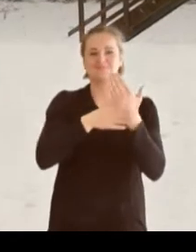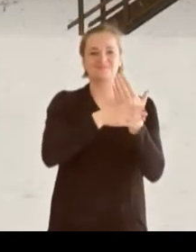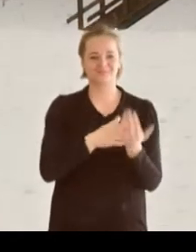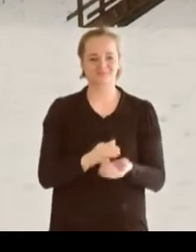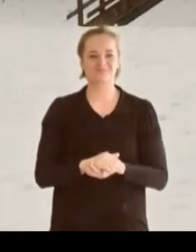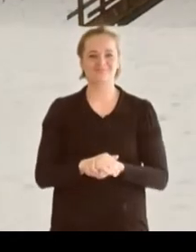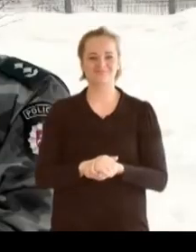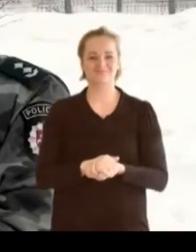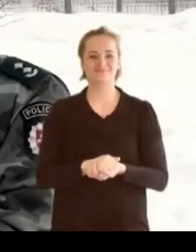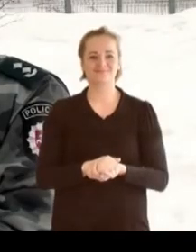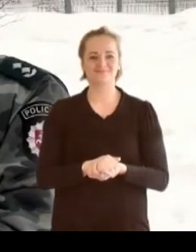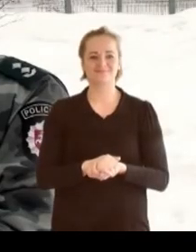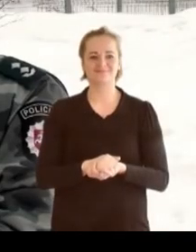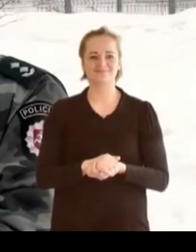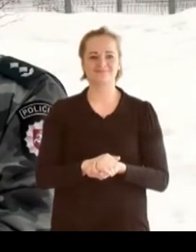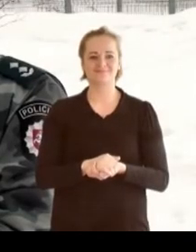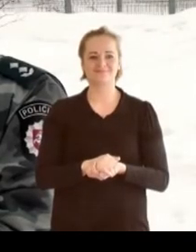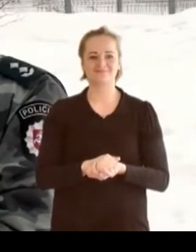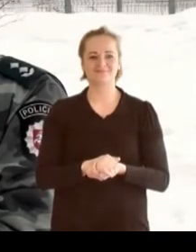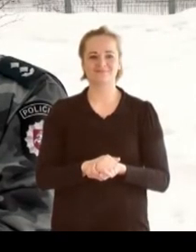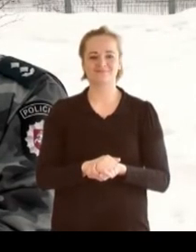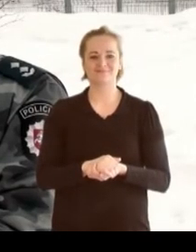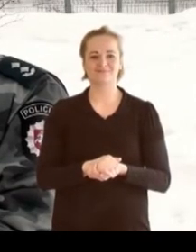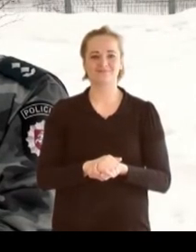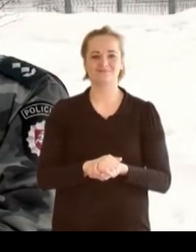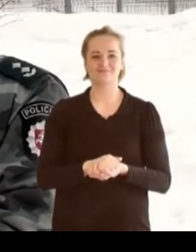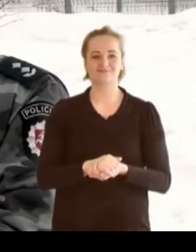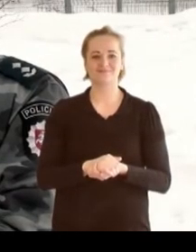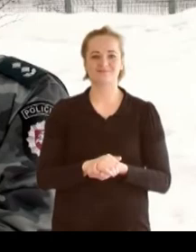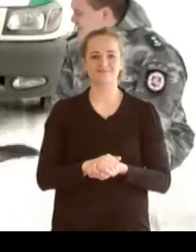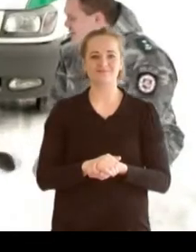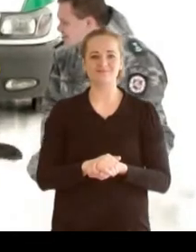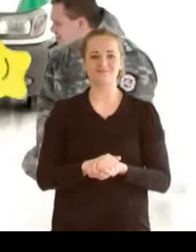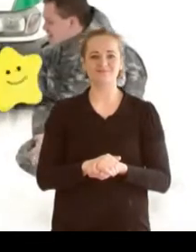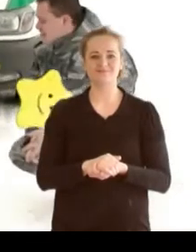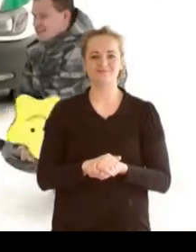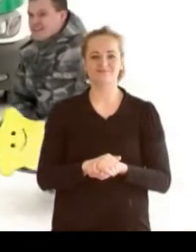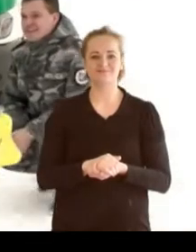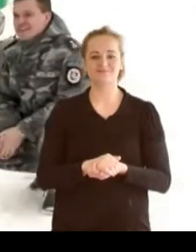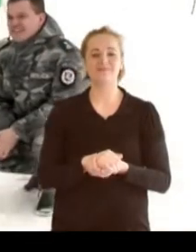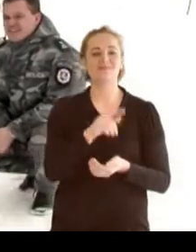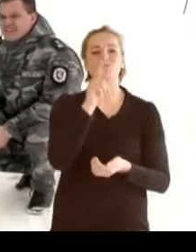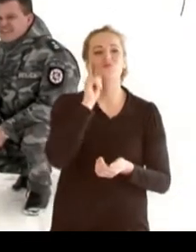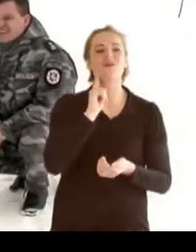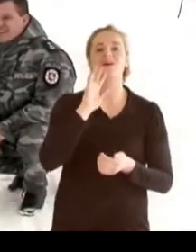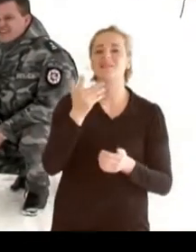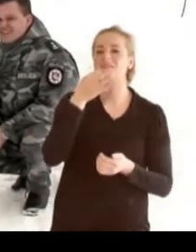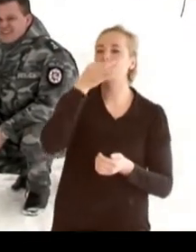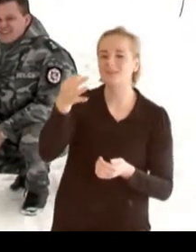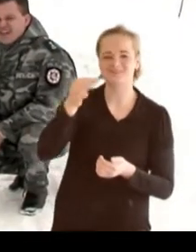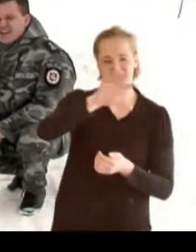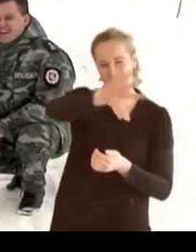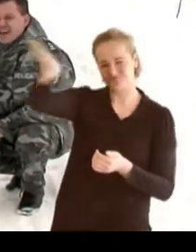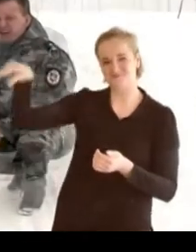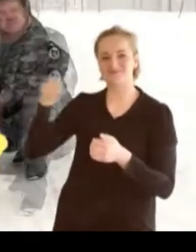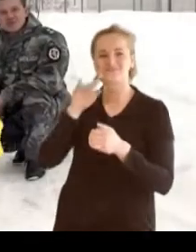suaugę žmonės ir išgelbėmos jų gyvybės. Ko palinkėtumėte mūsų laidelės mažiesiems